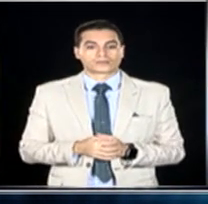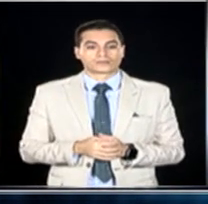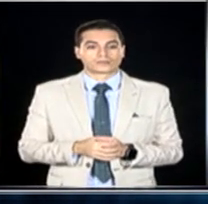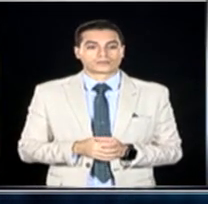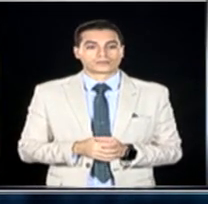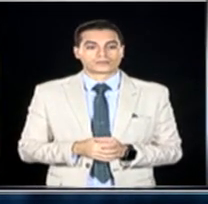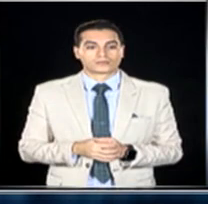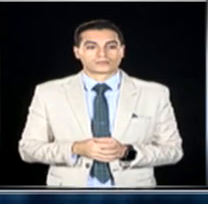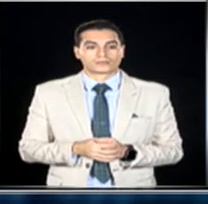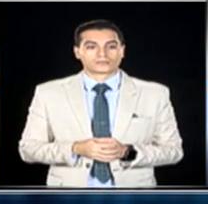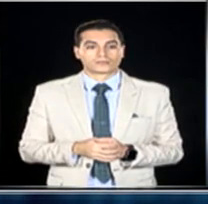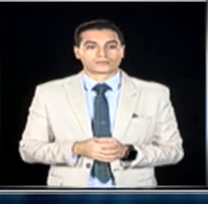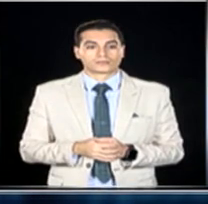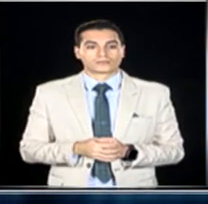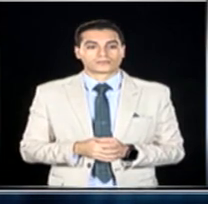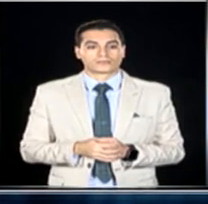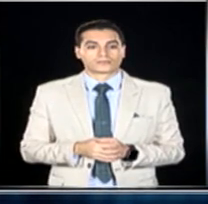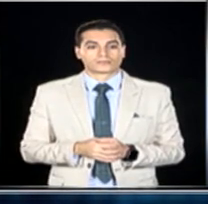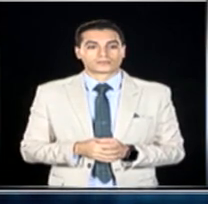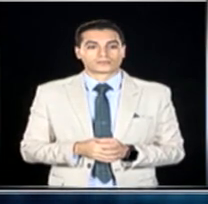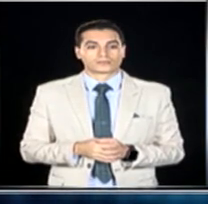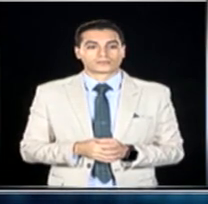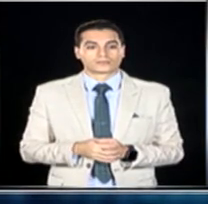سؤال غريب جدا بصراحه.